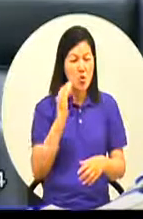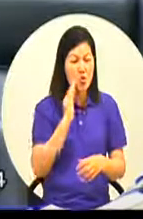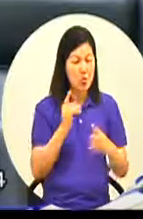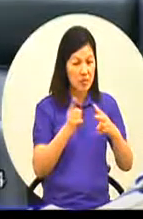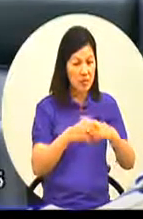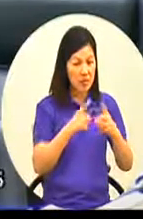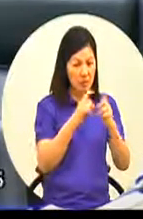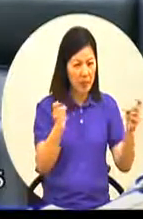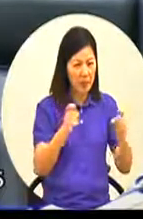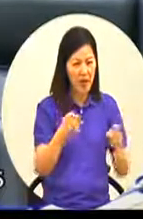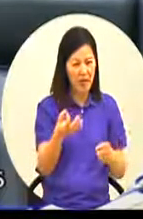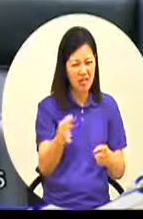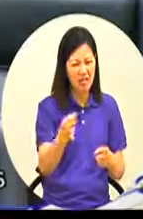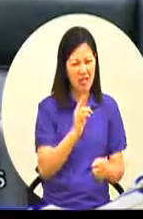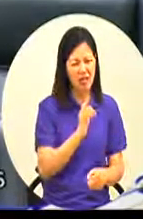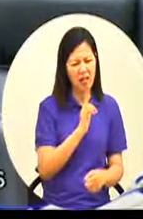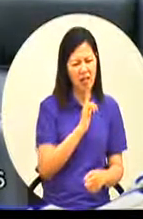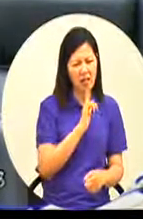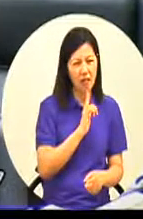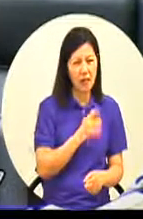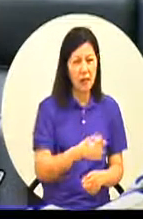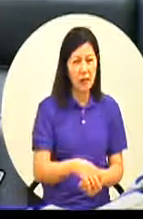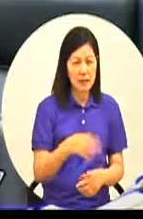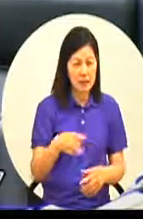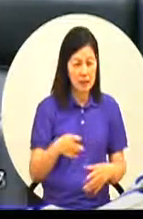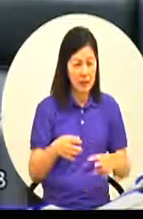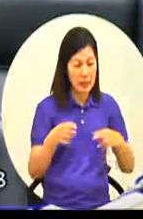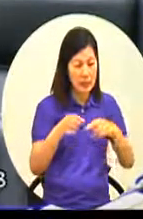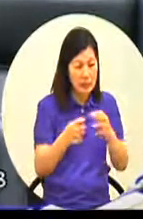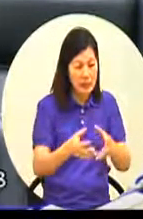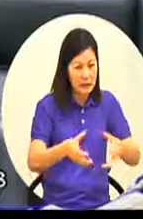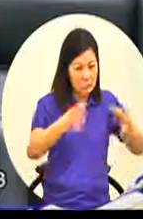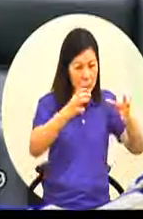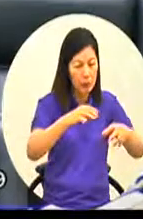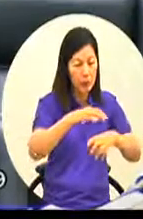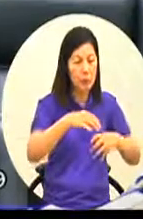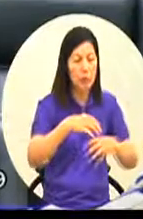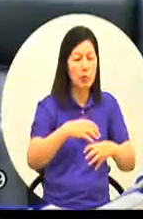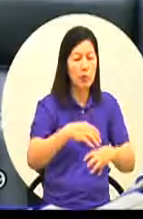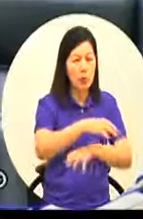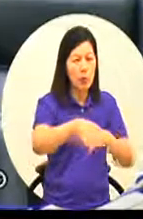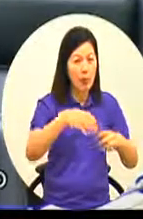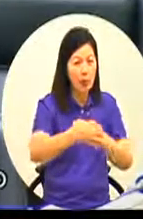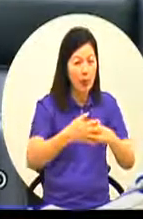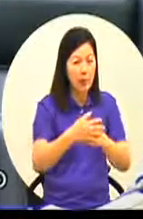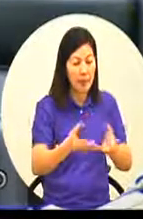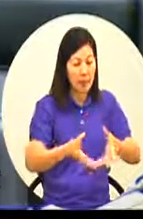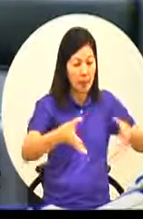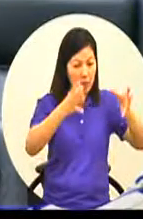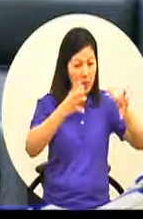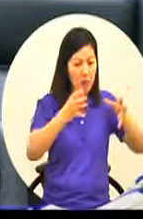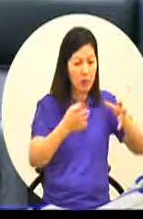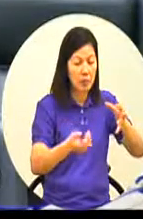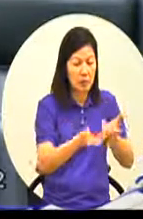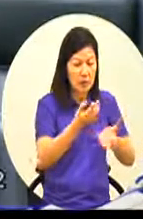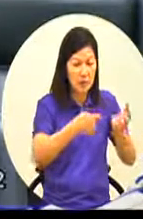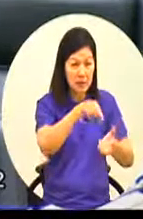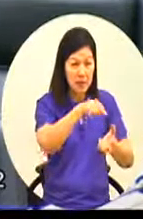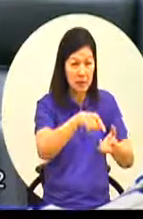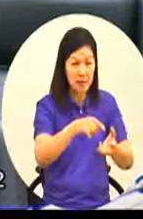财力不没有那么雄厚，你要换一个金炉，哎，环保炉，上少就爱困了百万呢，四五百万都可能